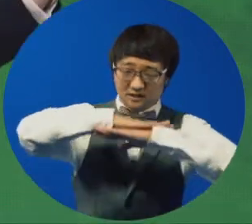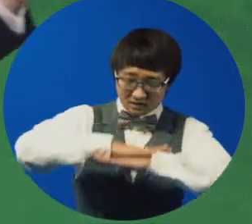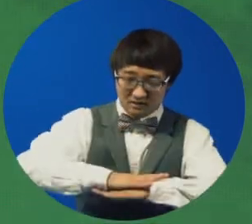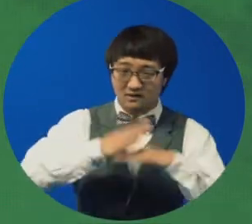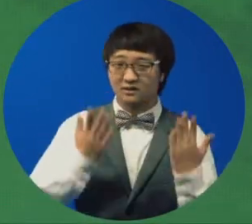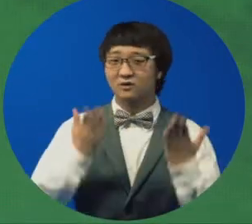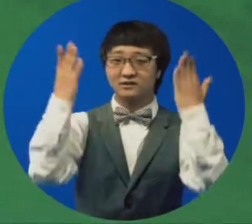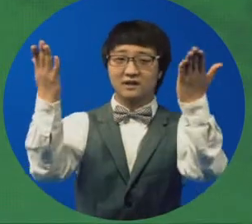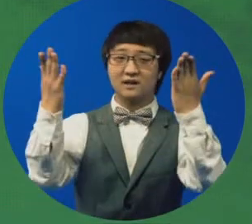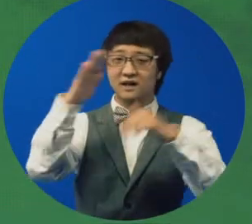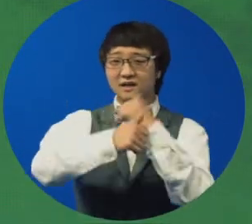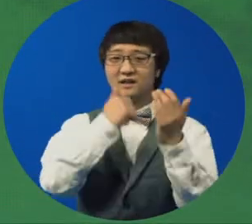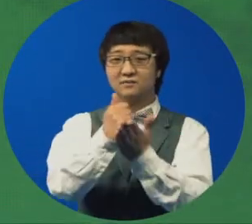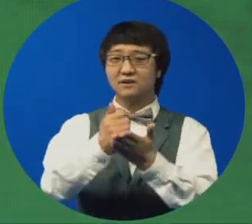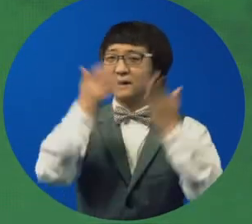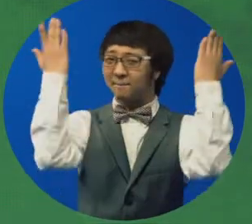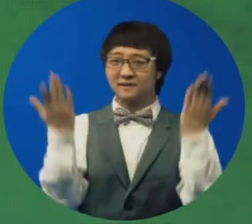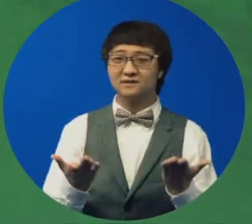제물 받지 않으셨습니다.